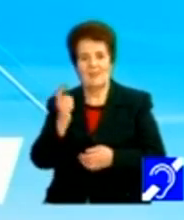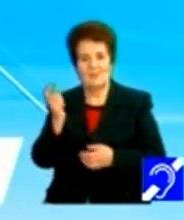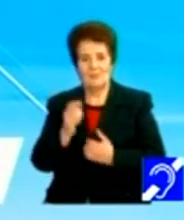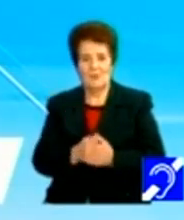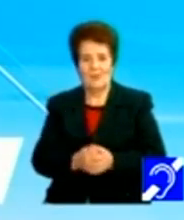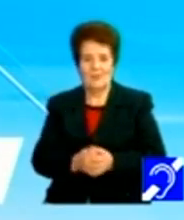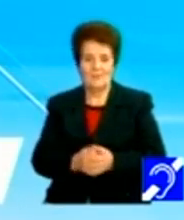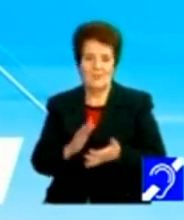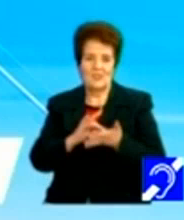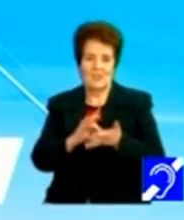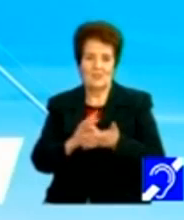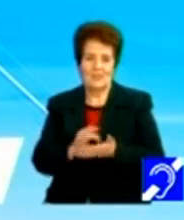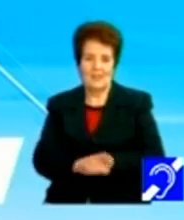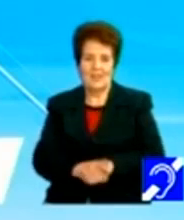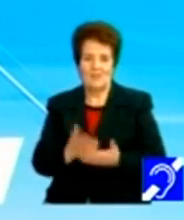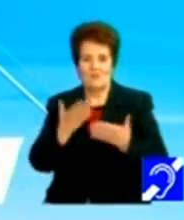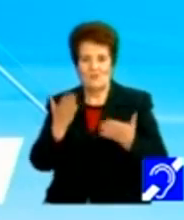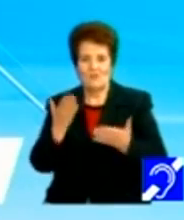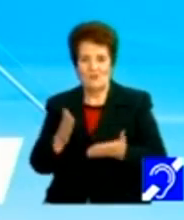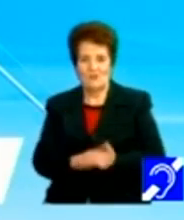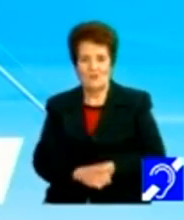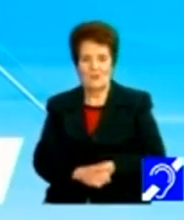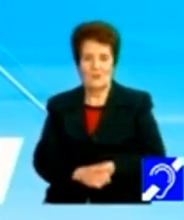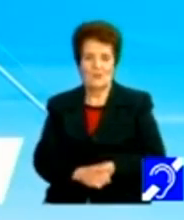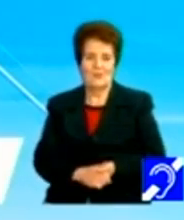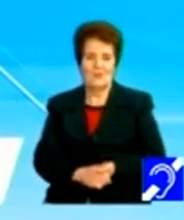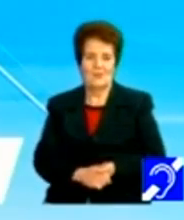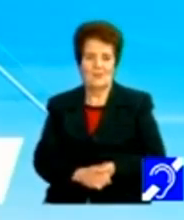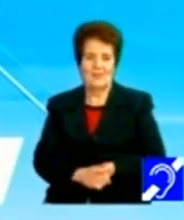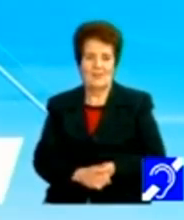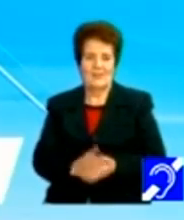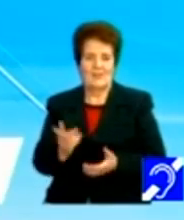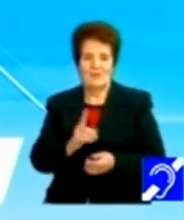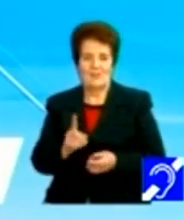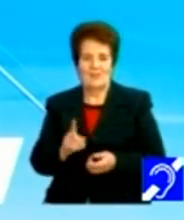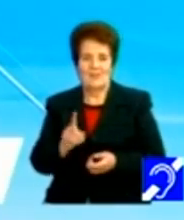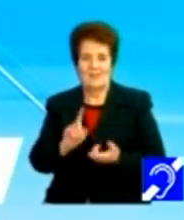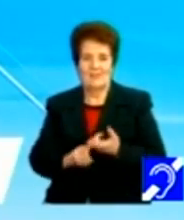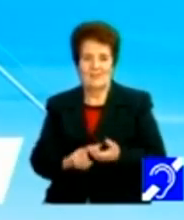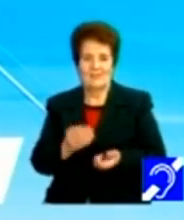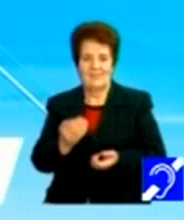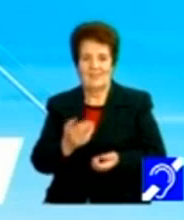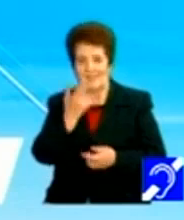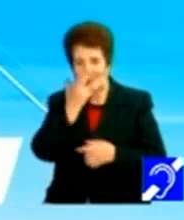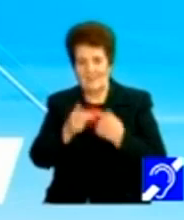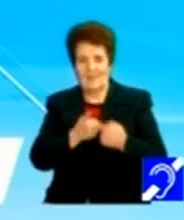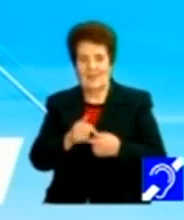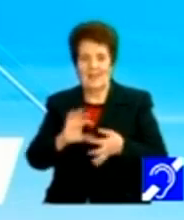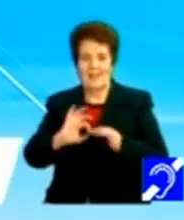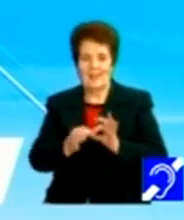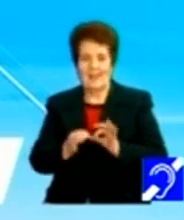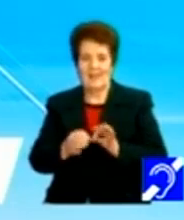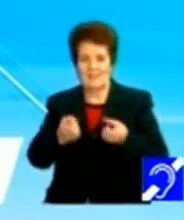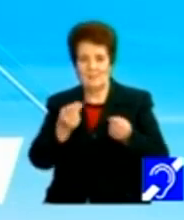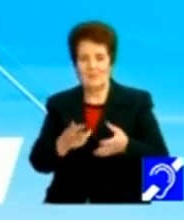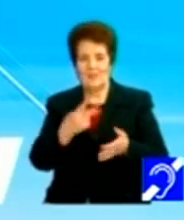și călătoriile. Plus cititul, ceea ce ține de istorie, de exemplu, tot mă pasionează, detalii în special care